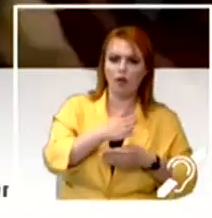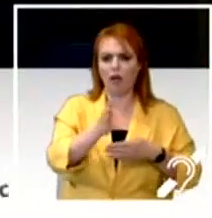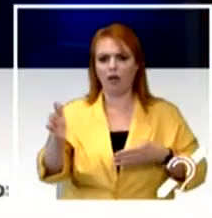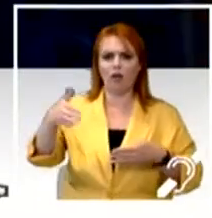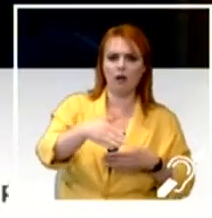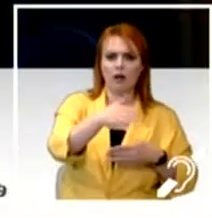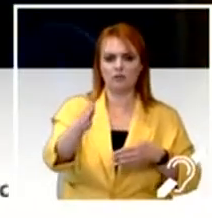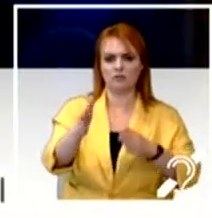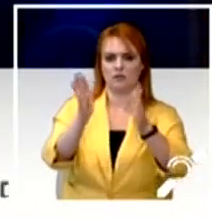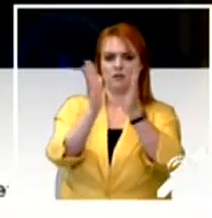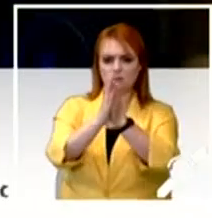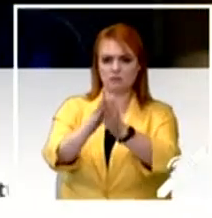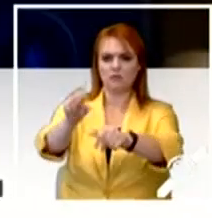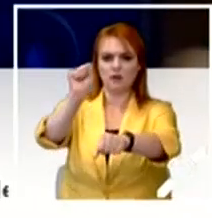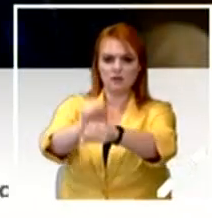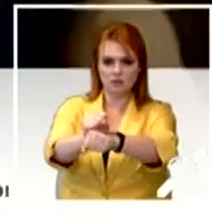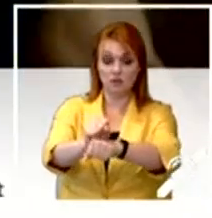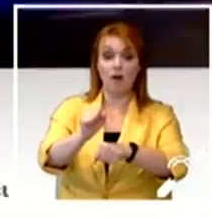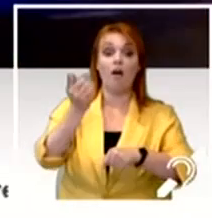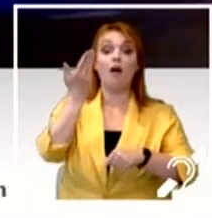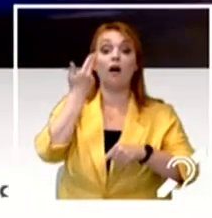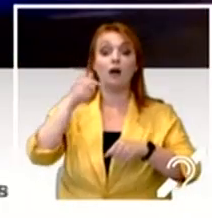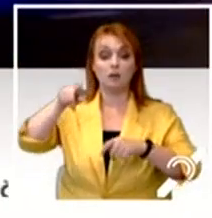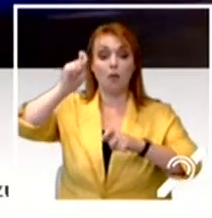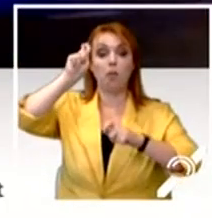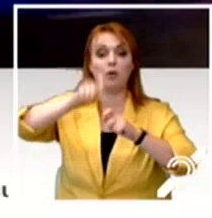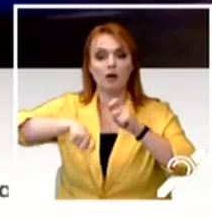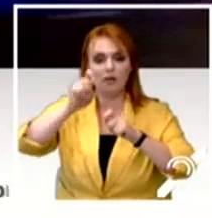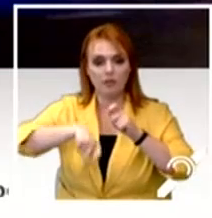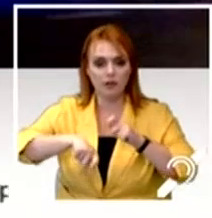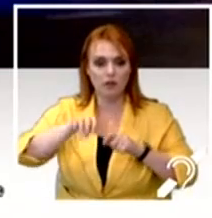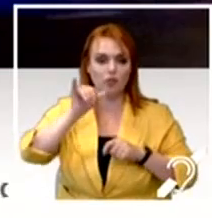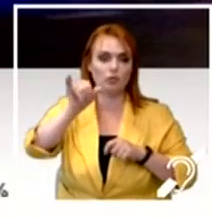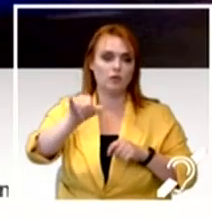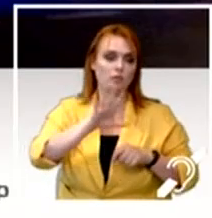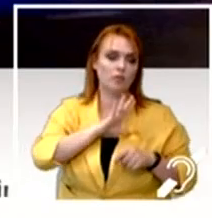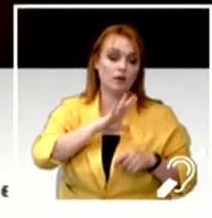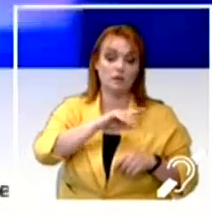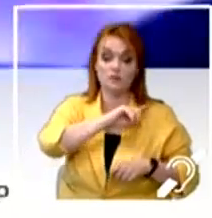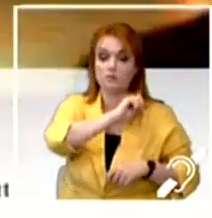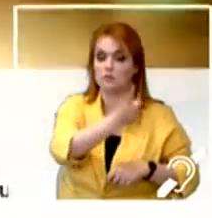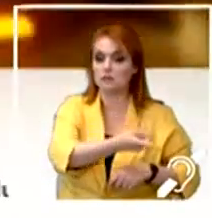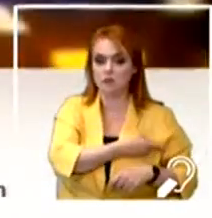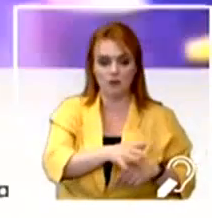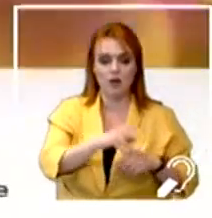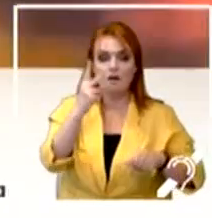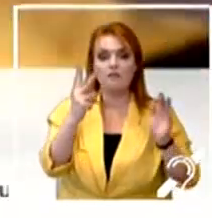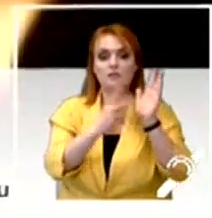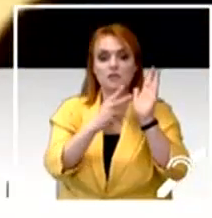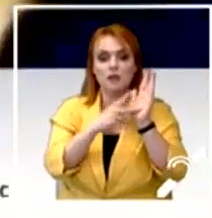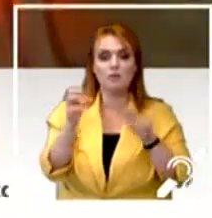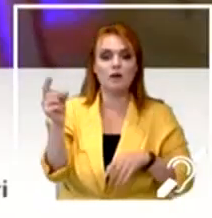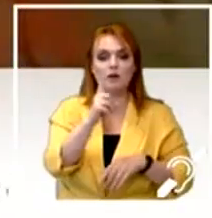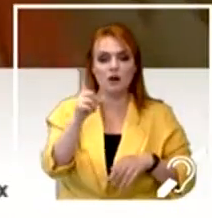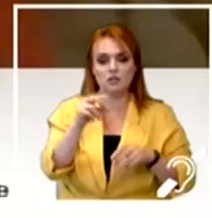dreapta, iar în urma alcool testului s-a constatat că avea o concentrație de alcool în aerul expirat de aproape 7 ori mai mare decât